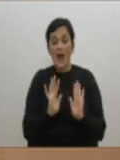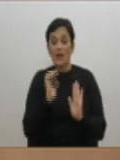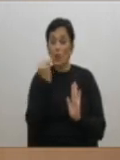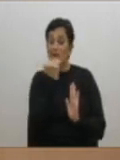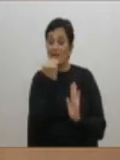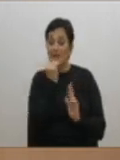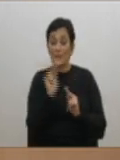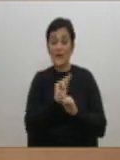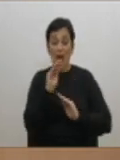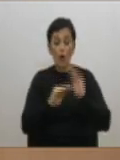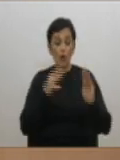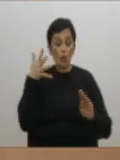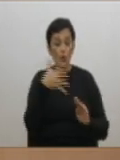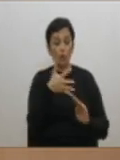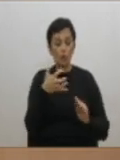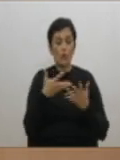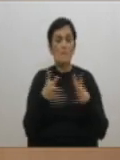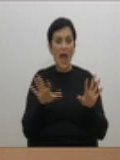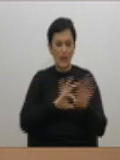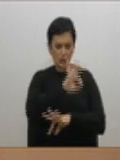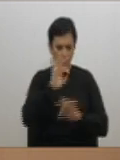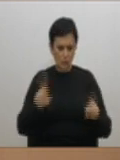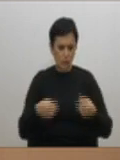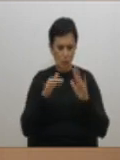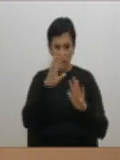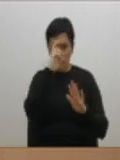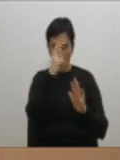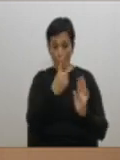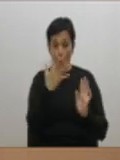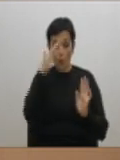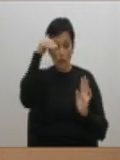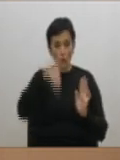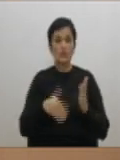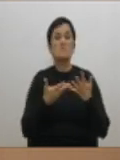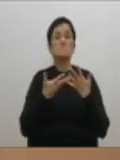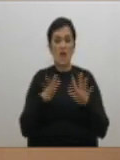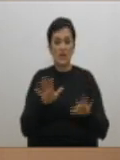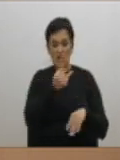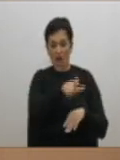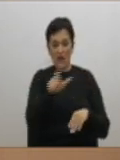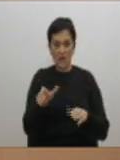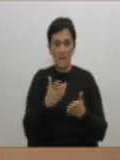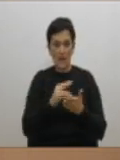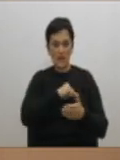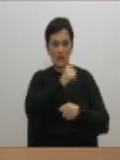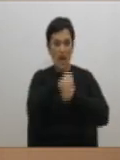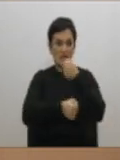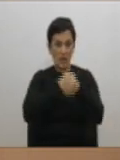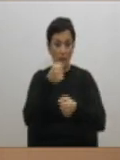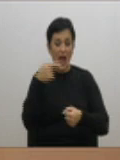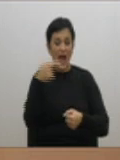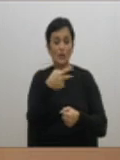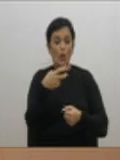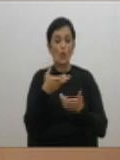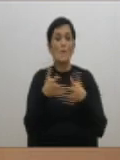წელს 5500-ზე მეტი პროექტი განახორციელა სახელმწიფომ და 25000-ზე მეტი ადამიანი გახლდათ დასაქმებული და 1200-ზე